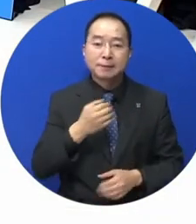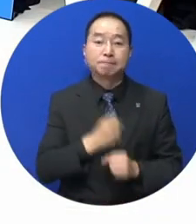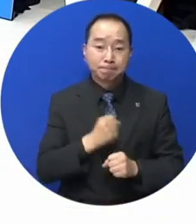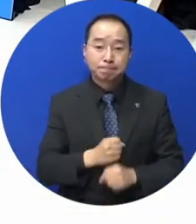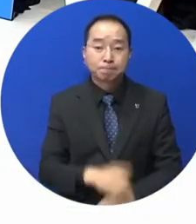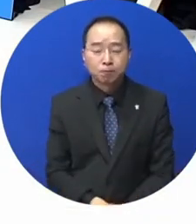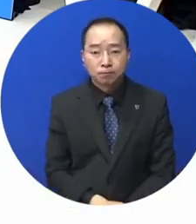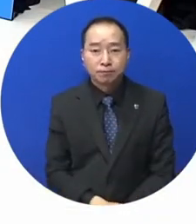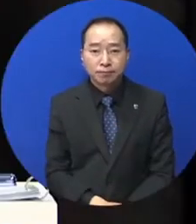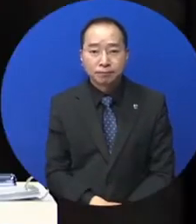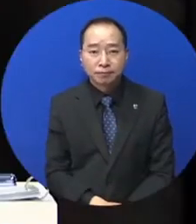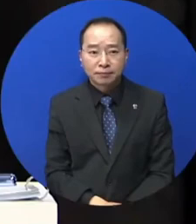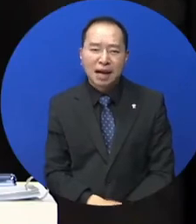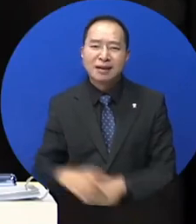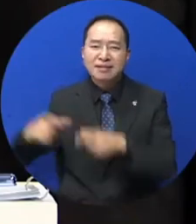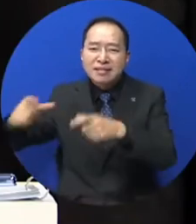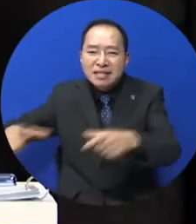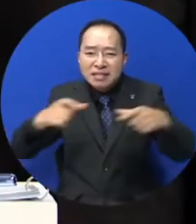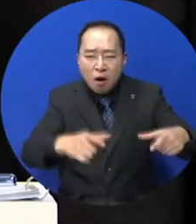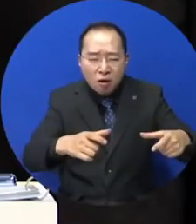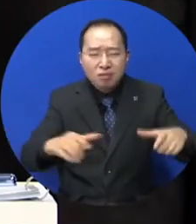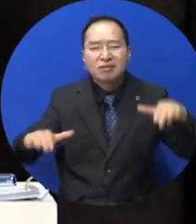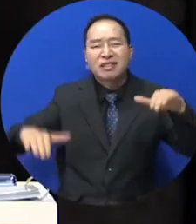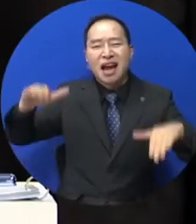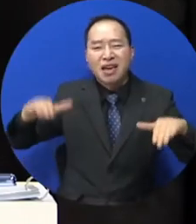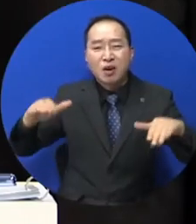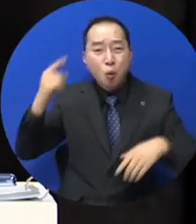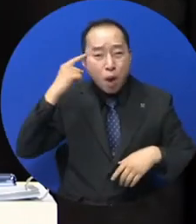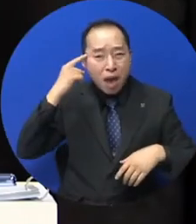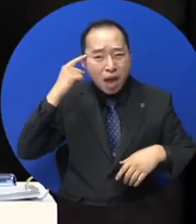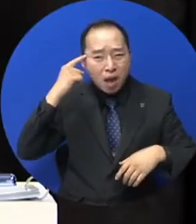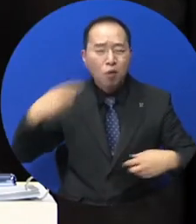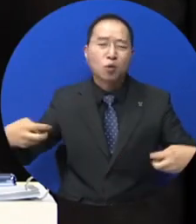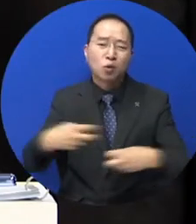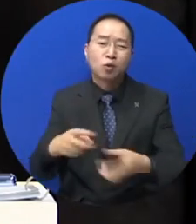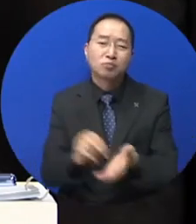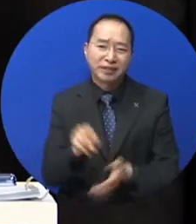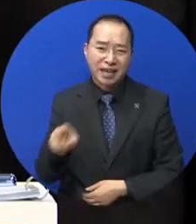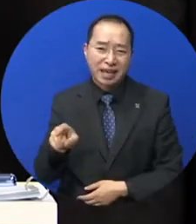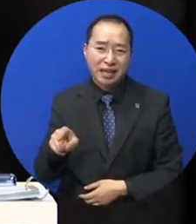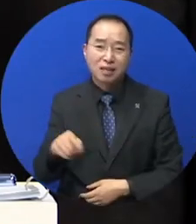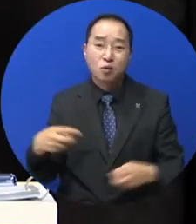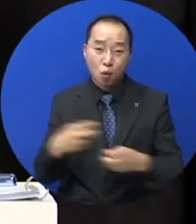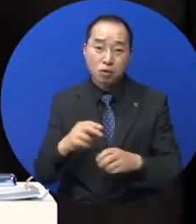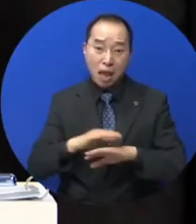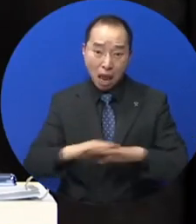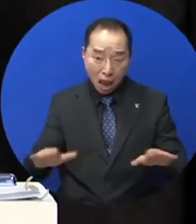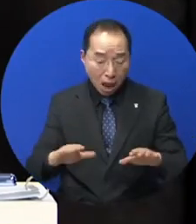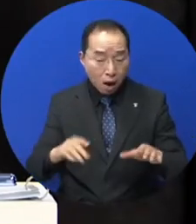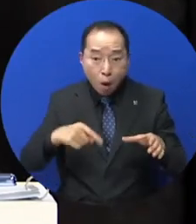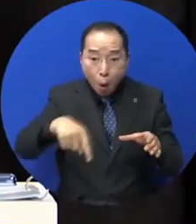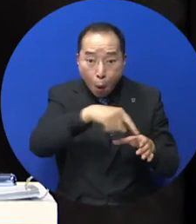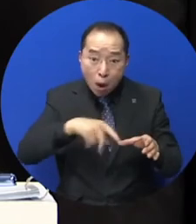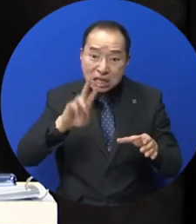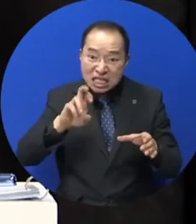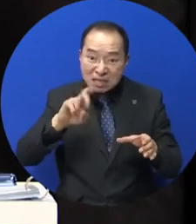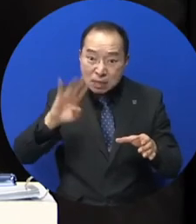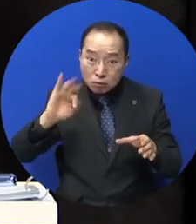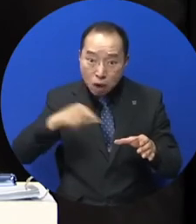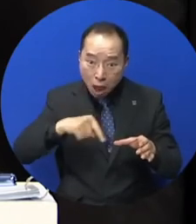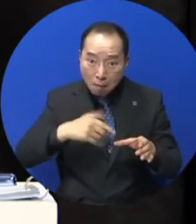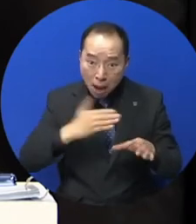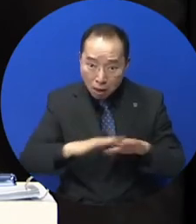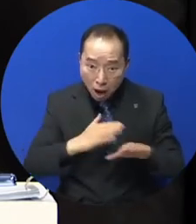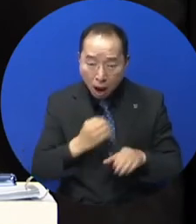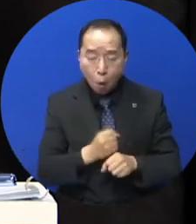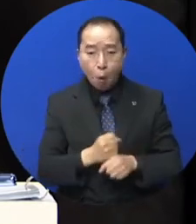하겠습니다. 네, 사실 뭐 지역간의 경차라는 것은 이제 교통 때문에 상당히 큰 격차가 이루어지는데 그 문제를 해결하는데 21분 만에 해결하겠다 이렇게 답변해 주셨는데